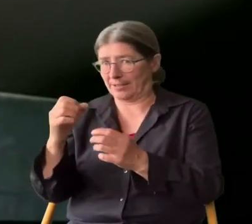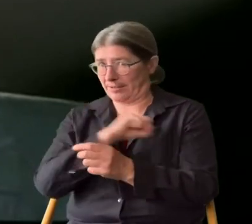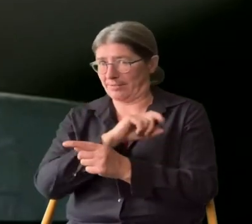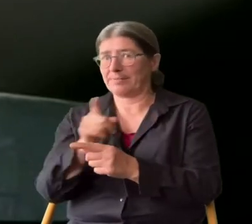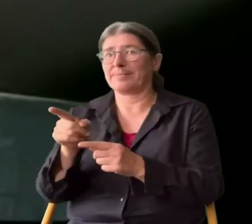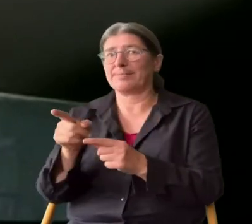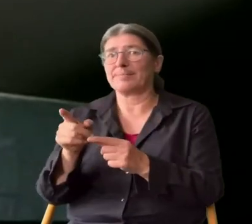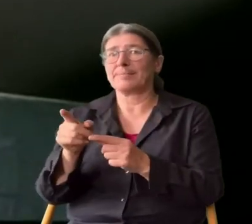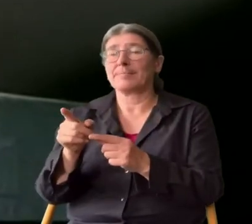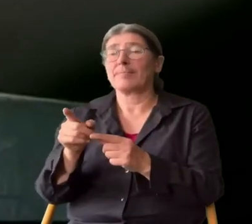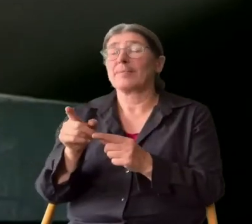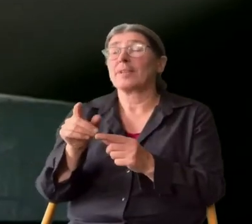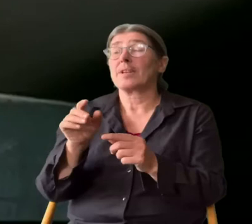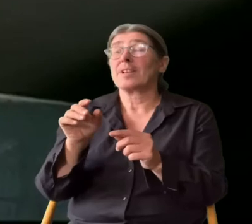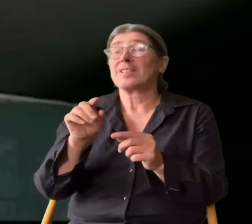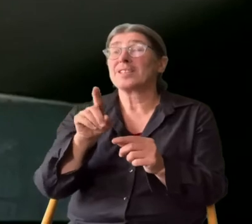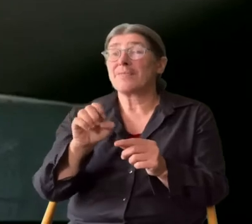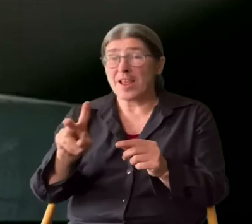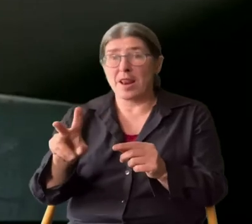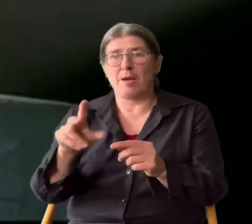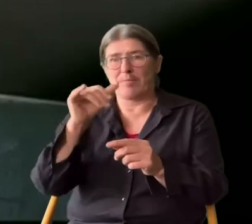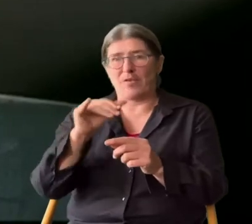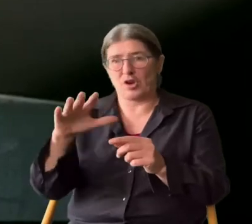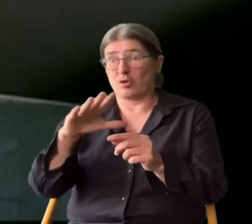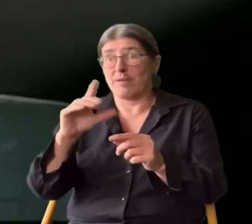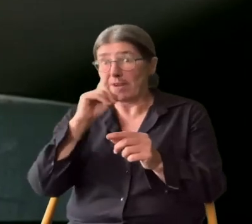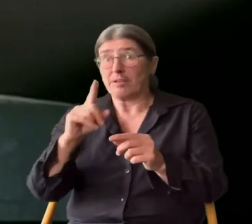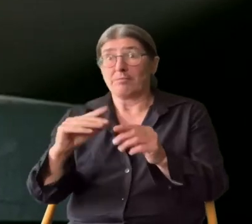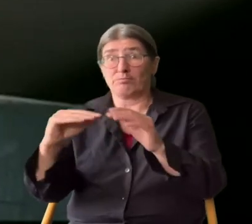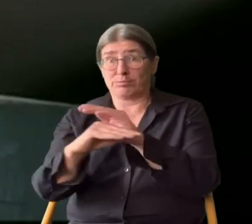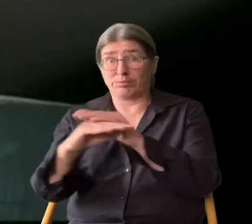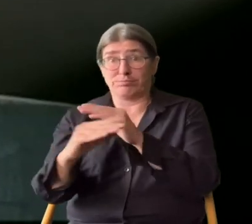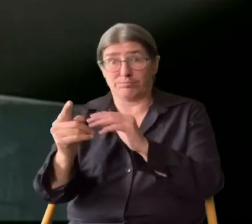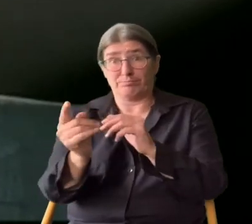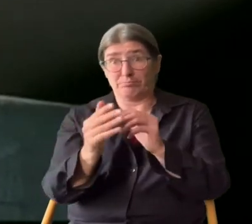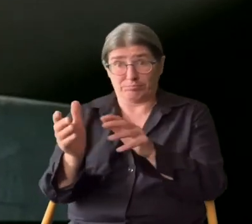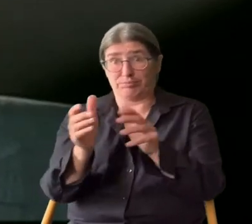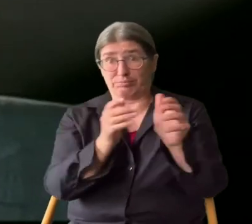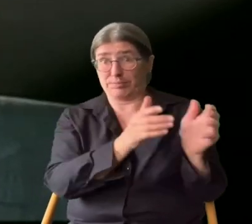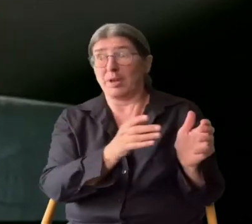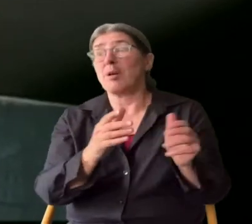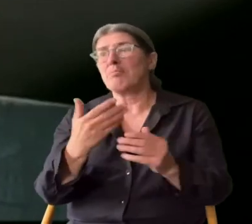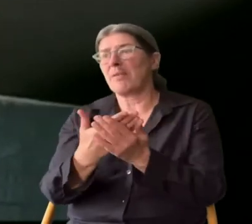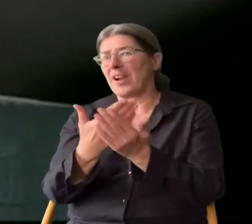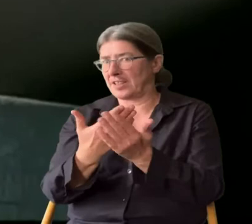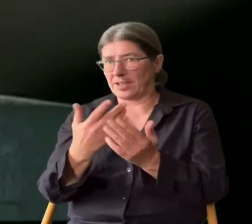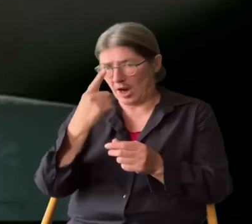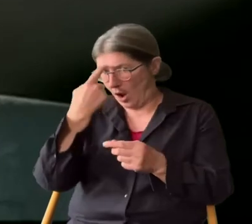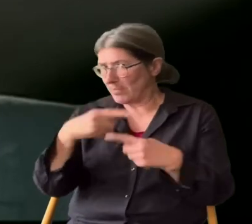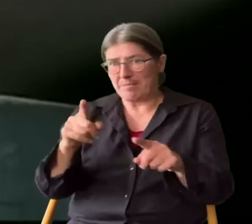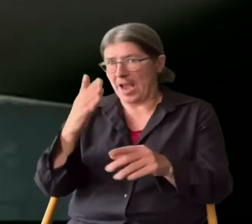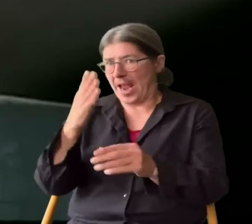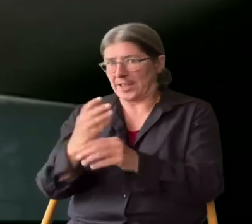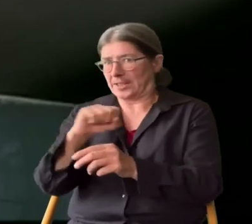hätte also, wenn man die Zivilbevölkerung evakuiert hätte, wäre das ja ein Beweis gewesen, dass man an den Endsieg nicht